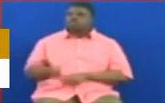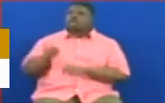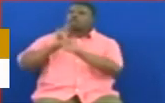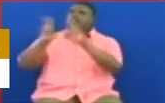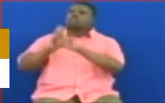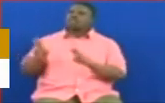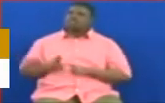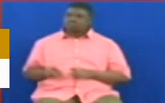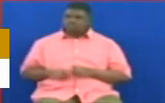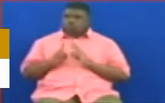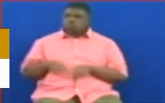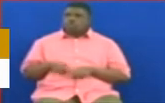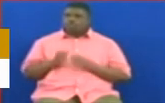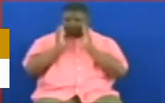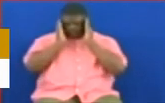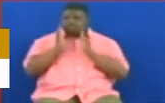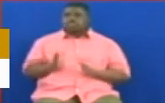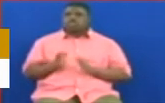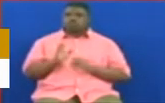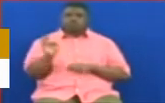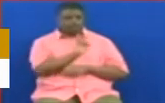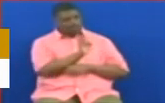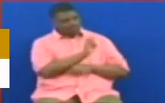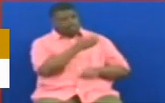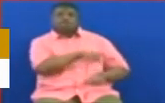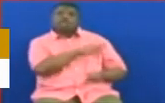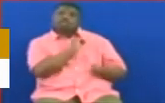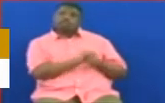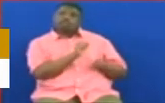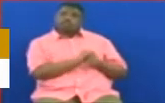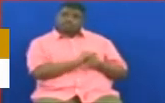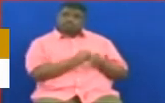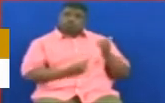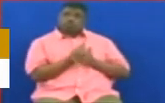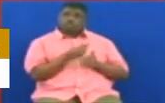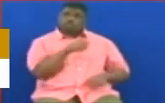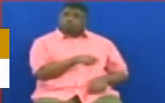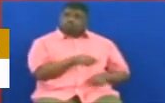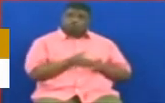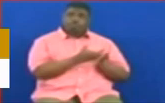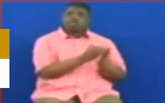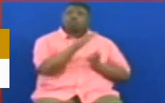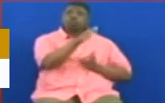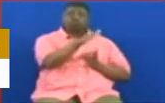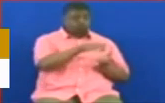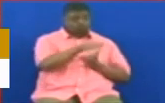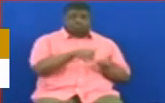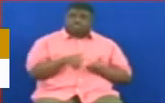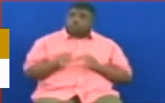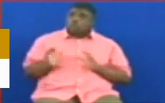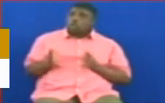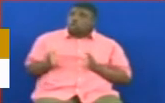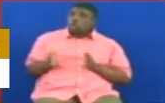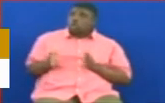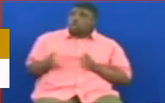kimataifa kwa kuwa makini katika usimamizi wa rasilimali. Na toka hapo meli zote za uvuvi zinazotoka nje ya nchi ziliogopa Tanzania na